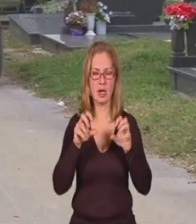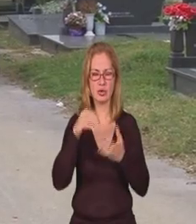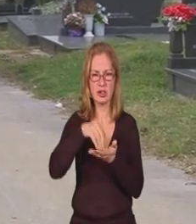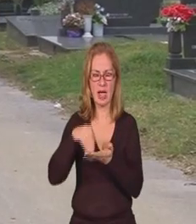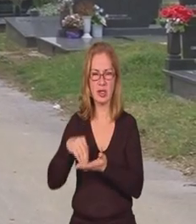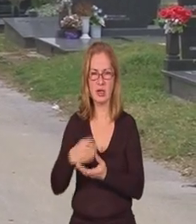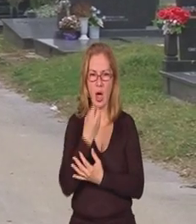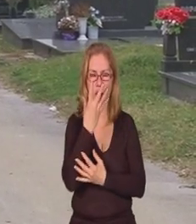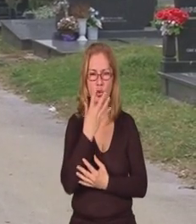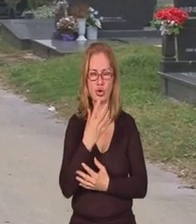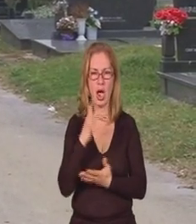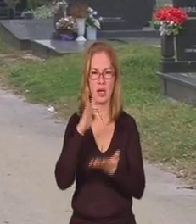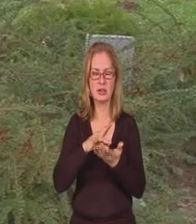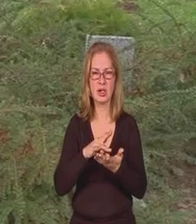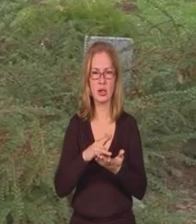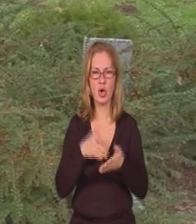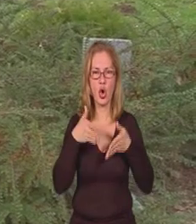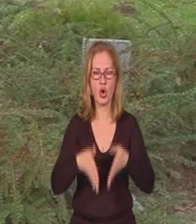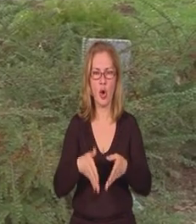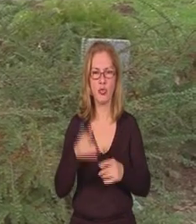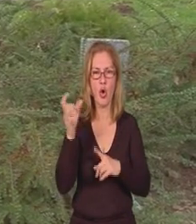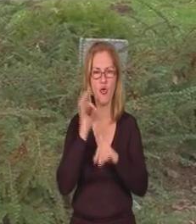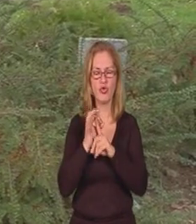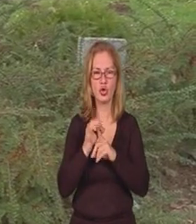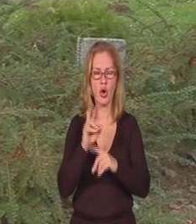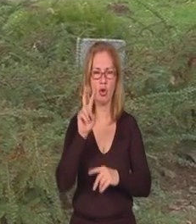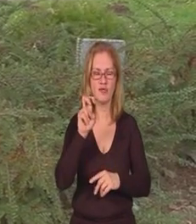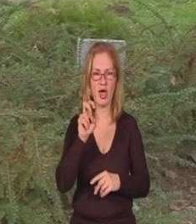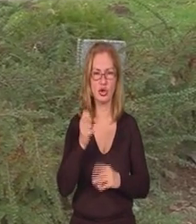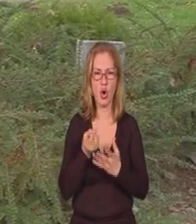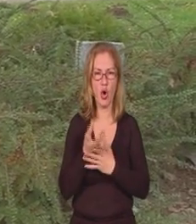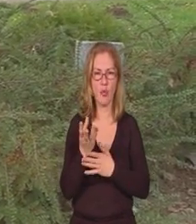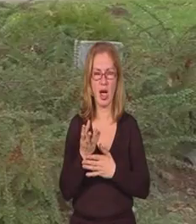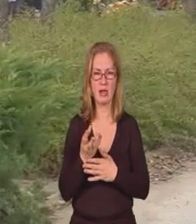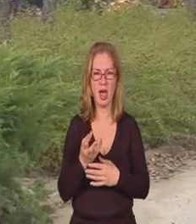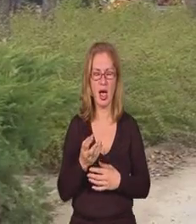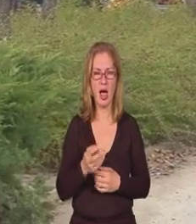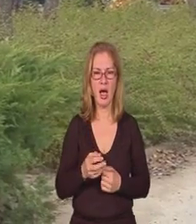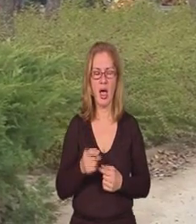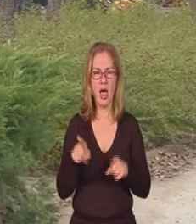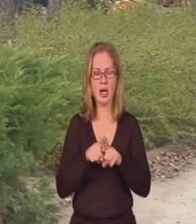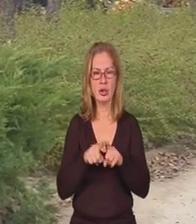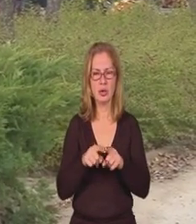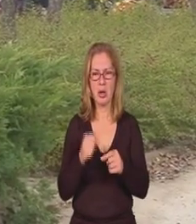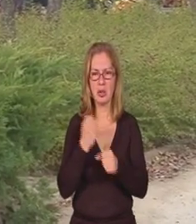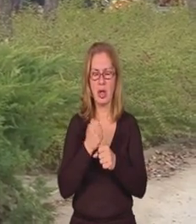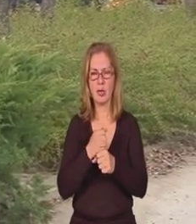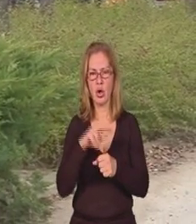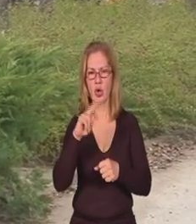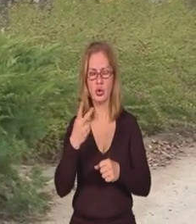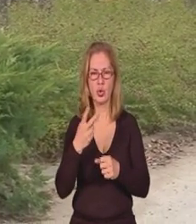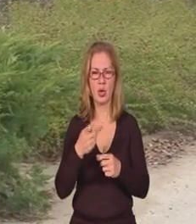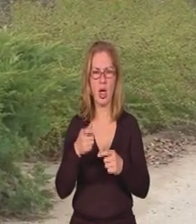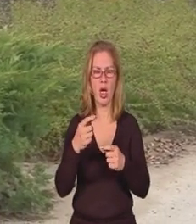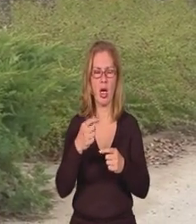800 sadnica ruža, na centralnom groblju u Futogu oko 200 komada. Također na 450 metara kvadratnih postavljen je